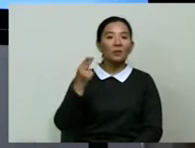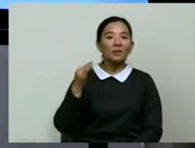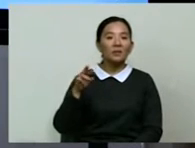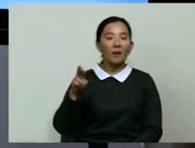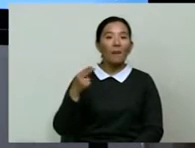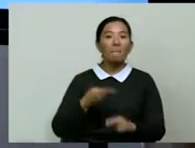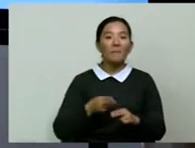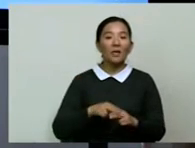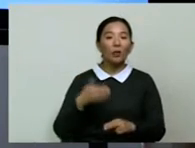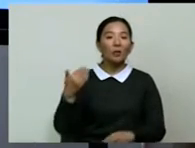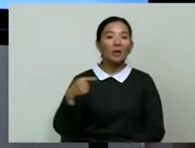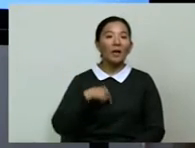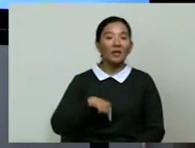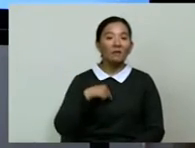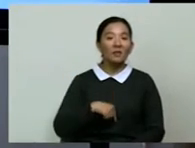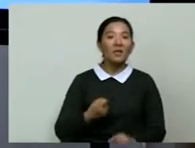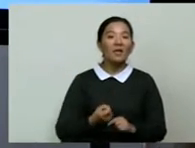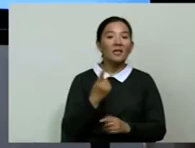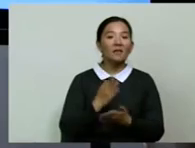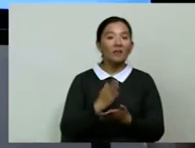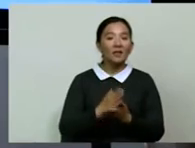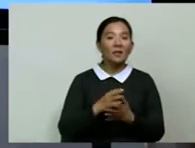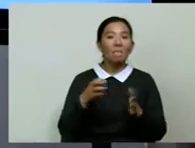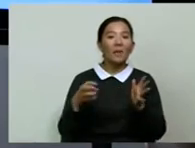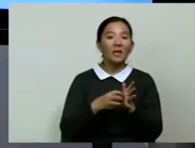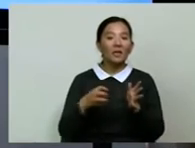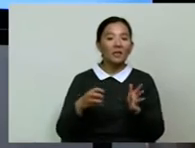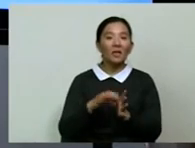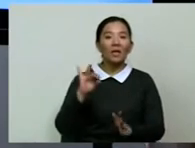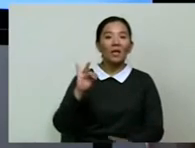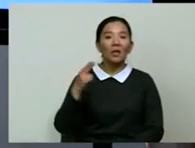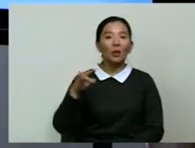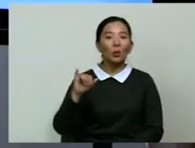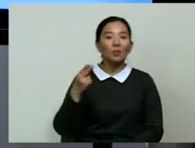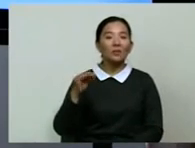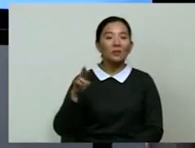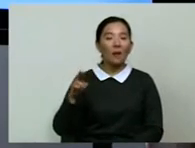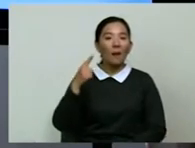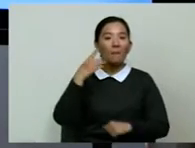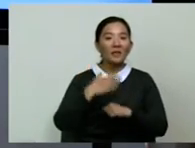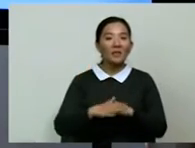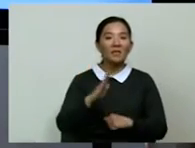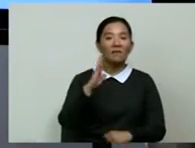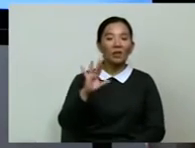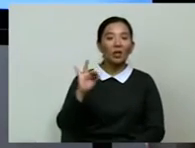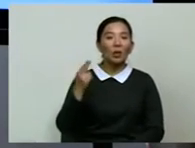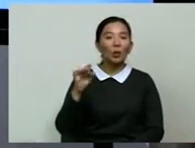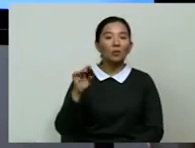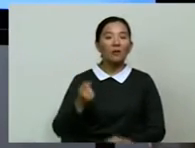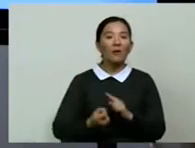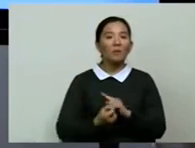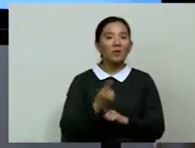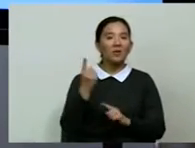характеристикой магнитного поля является магнитная индукция. Понятие вектора магнитной индукции впервые